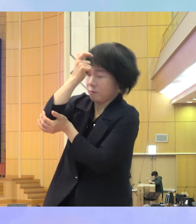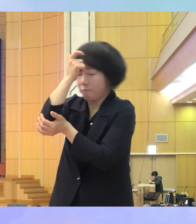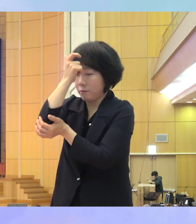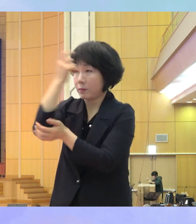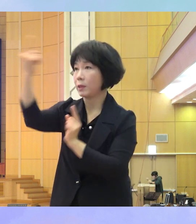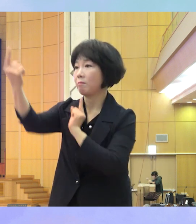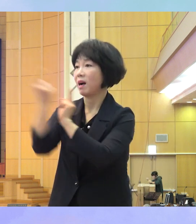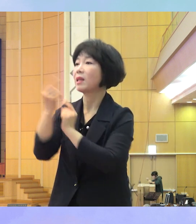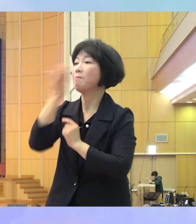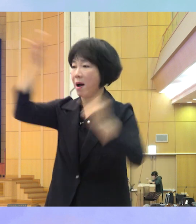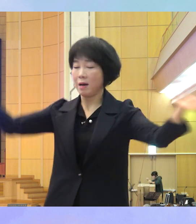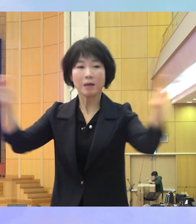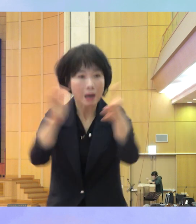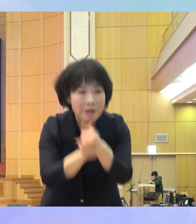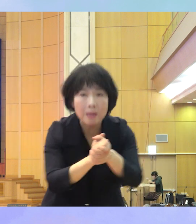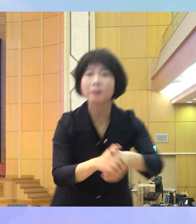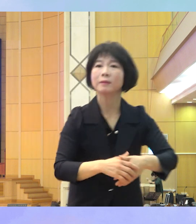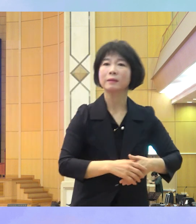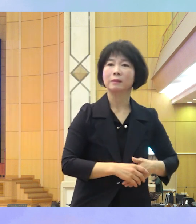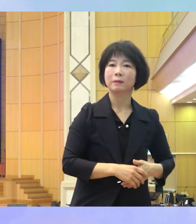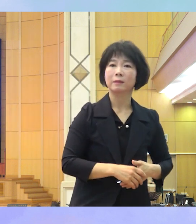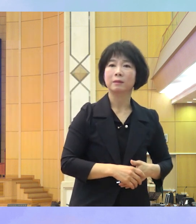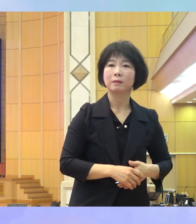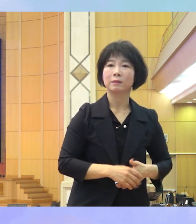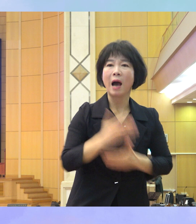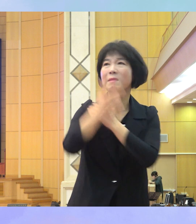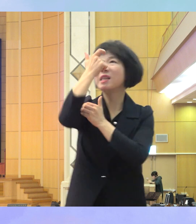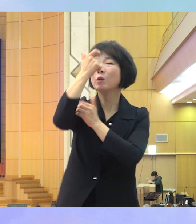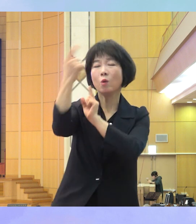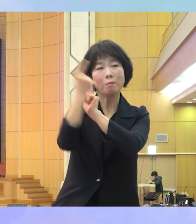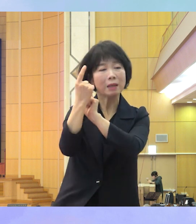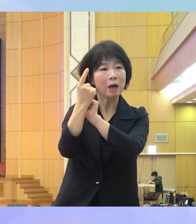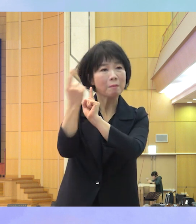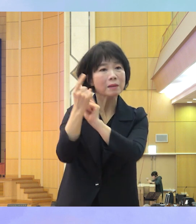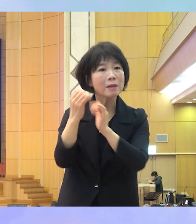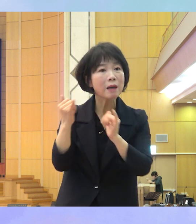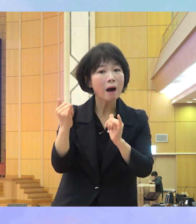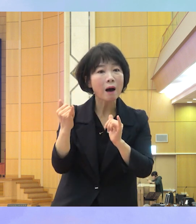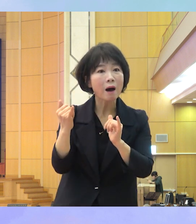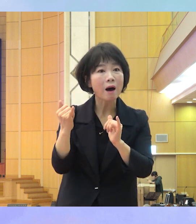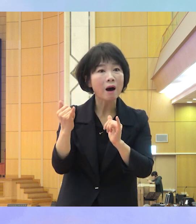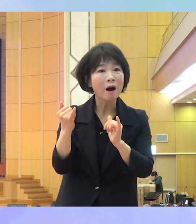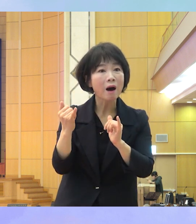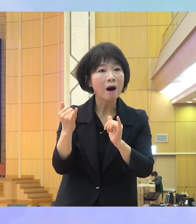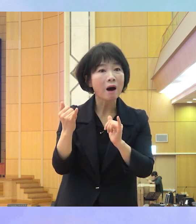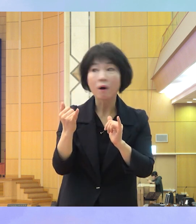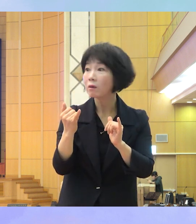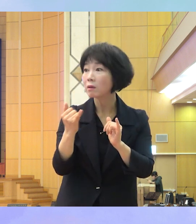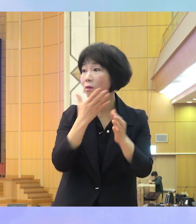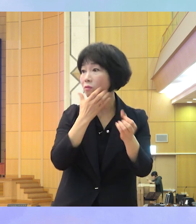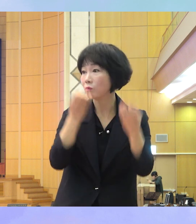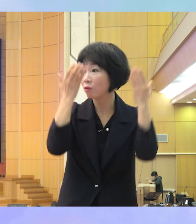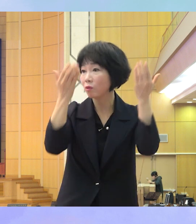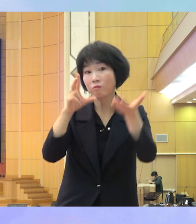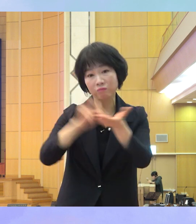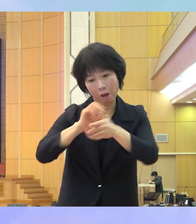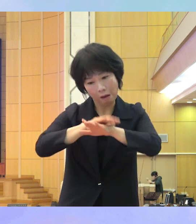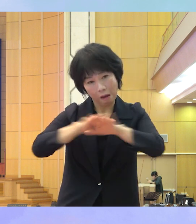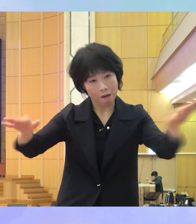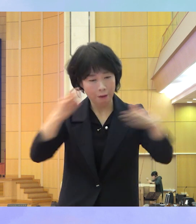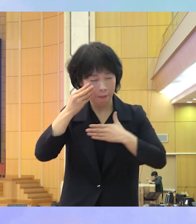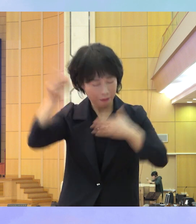주님을 만나서 위에서 기도해서 주님을 만난 자들에게는 미치지 못하리라는 그런 일들이